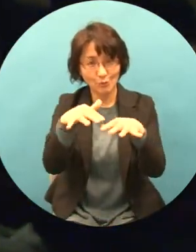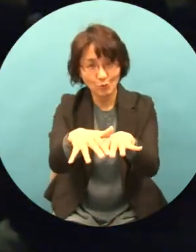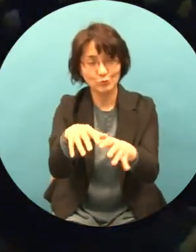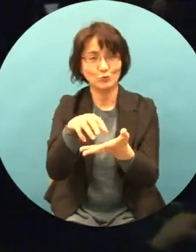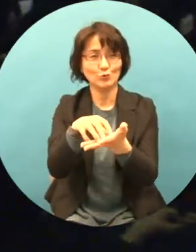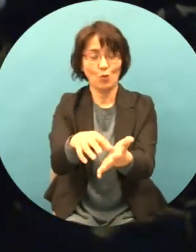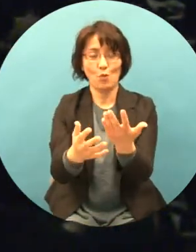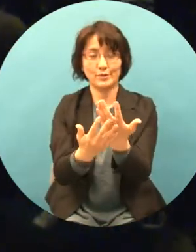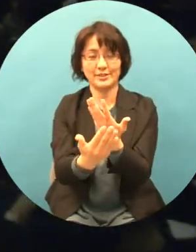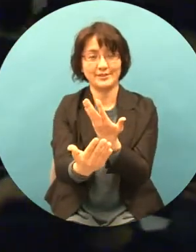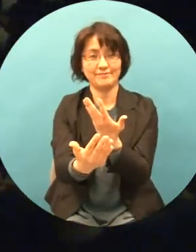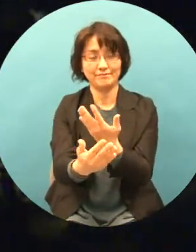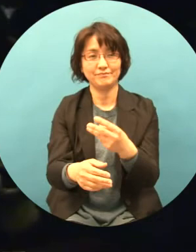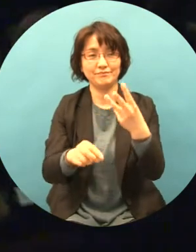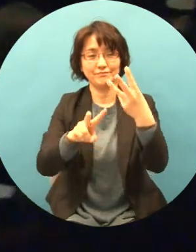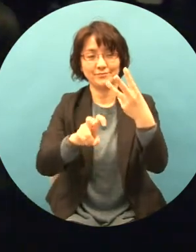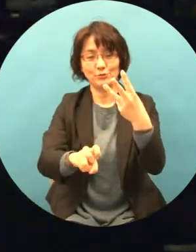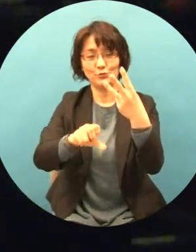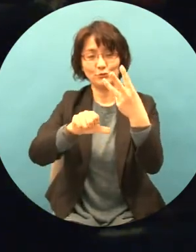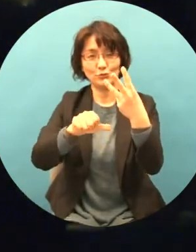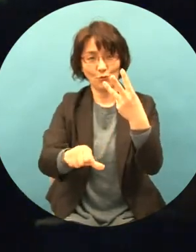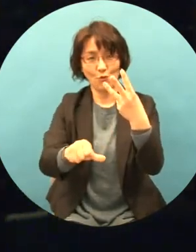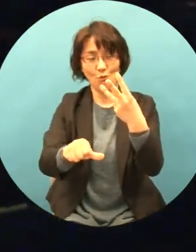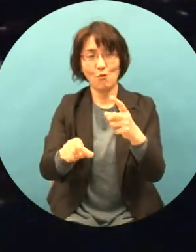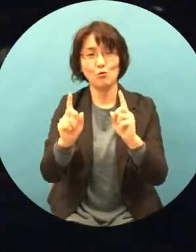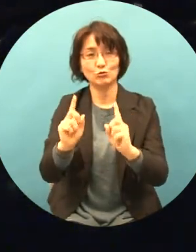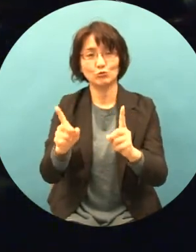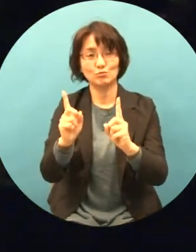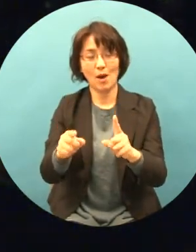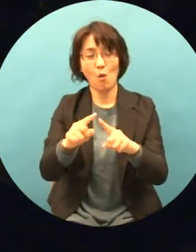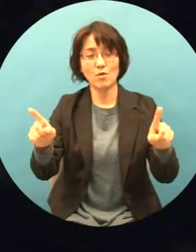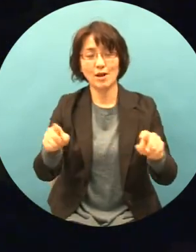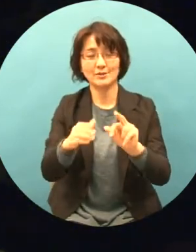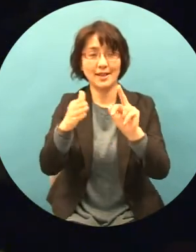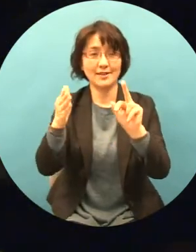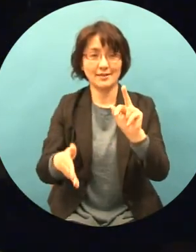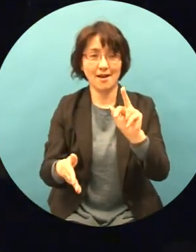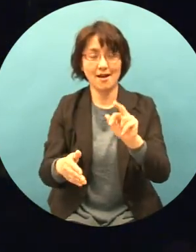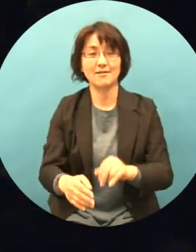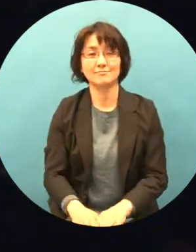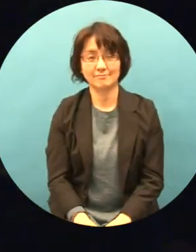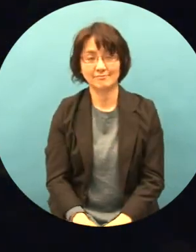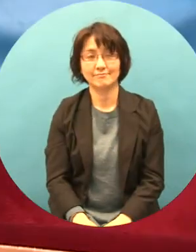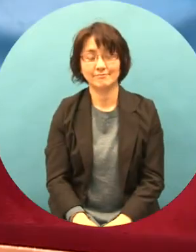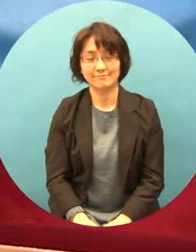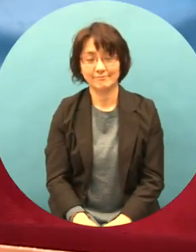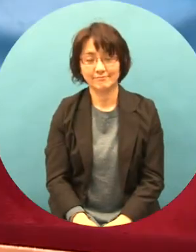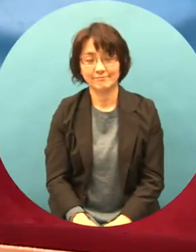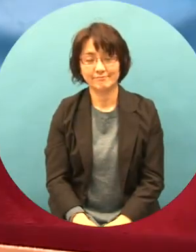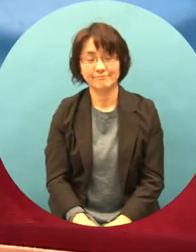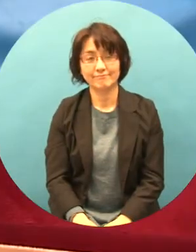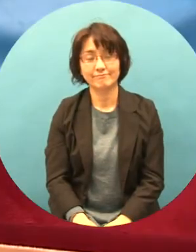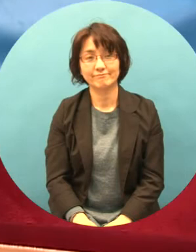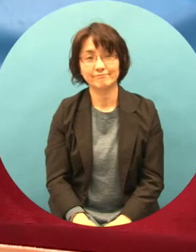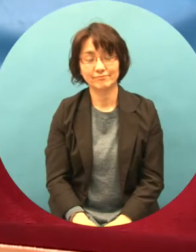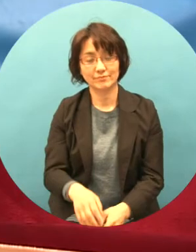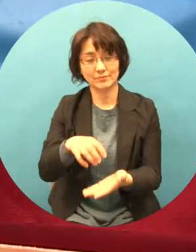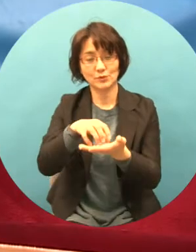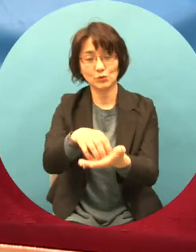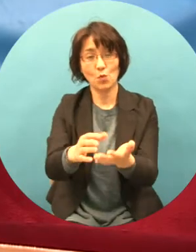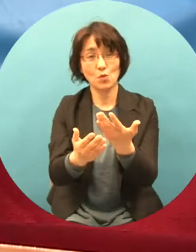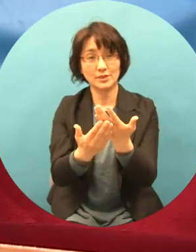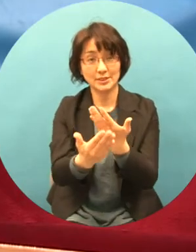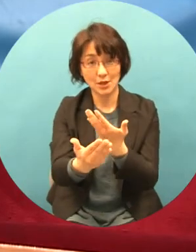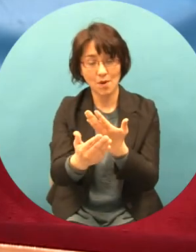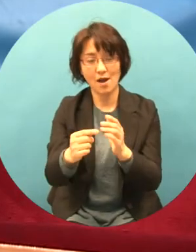賞式は3月25日群馬音楽センターで開かれます。 高崎映画祭授賞式